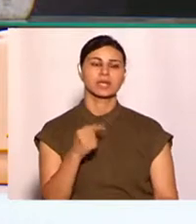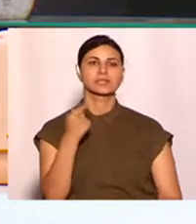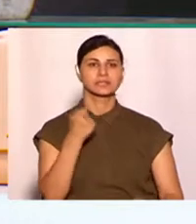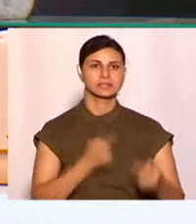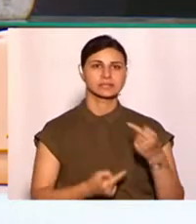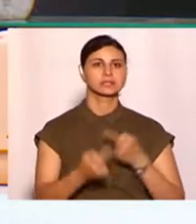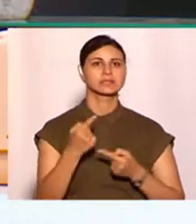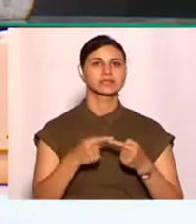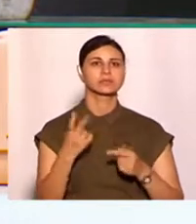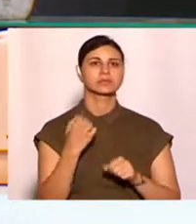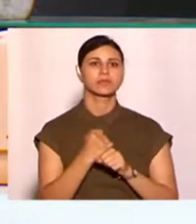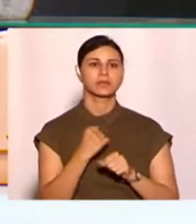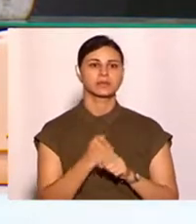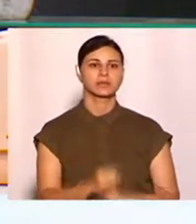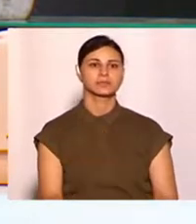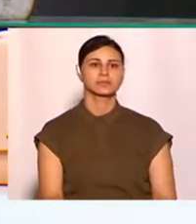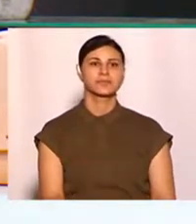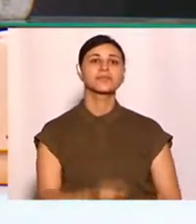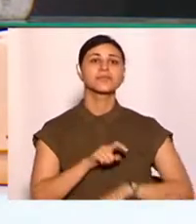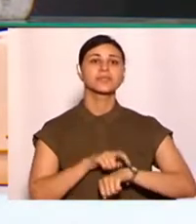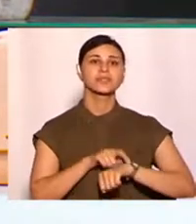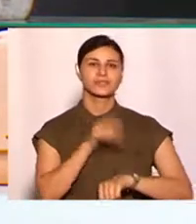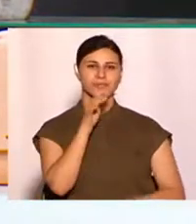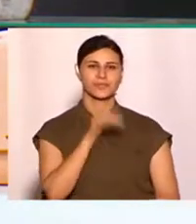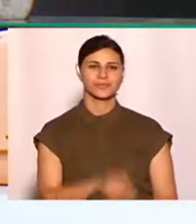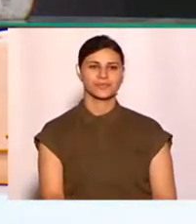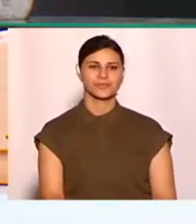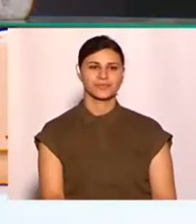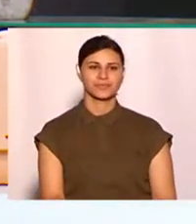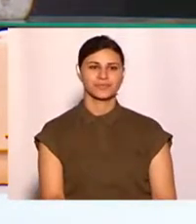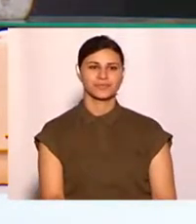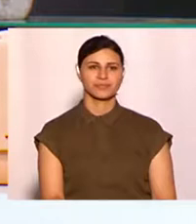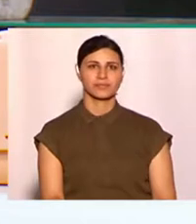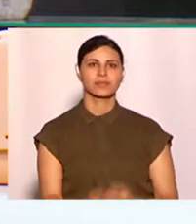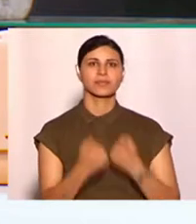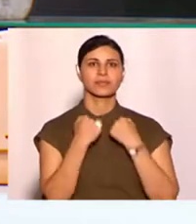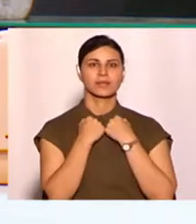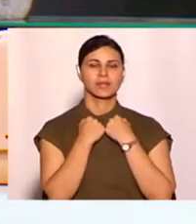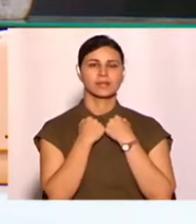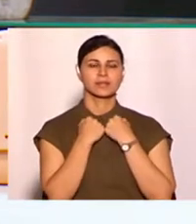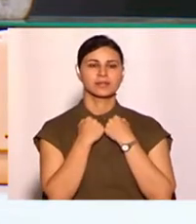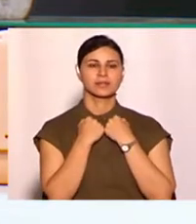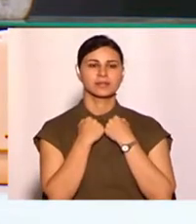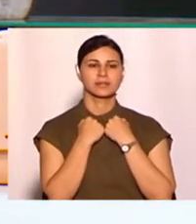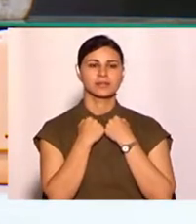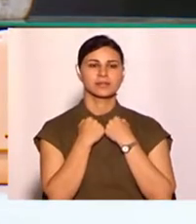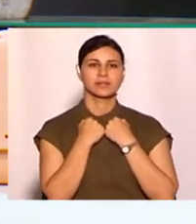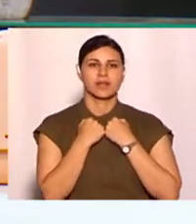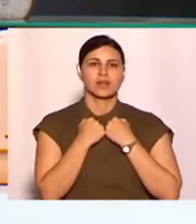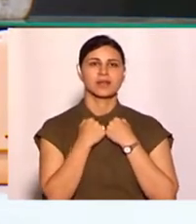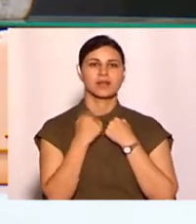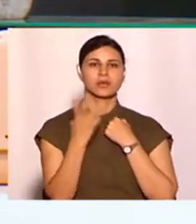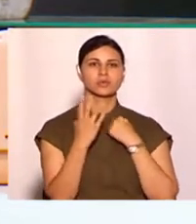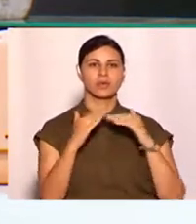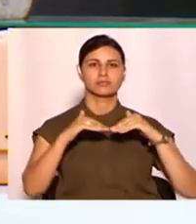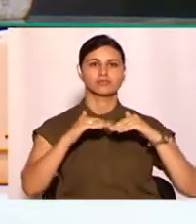მოძრაობები ვაკეთოთ. შემდეგი რომ ვასრულოთ. შემდეგ უნდა დავიჭიროთ ხელი ასე და ზემოთ ავწიოთ